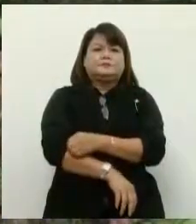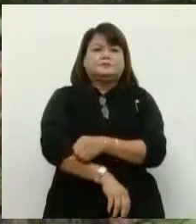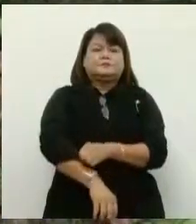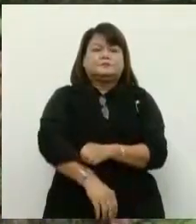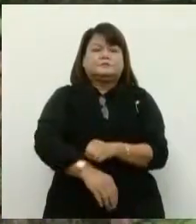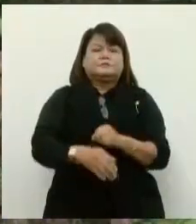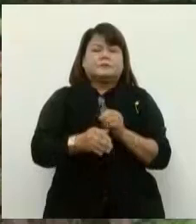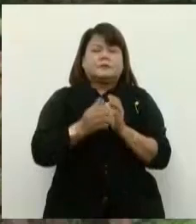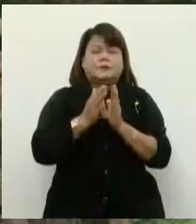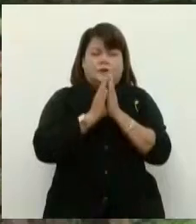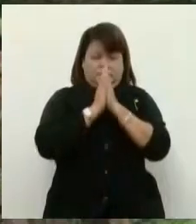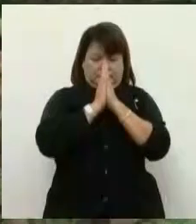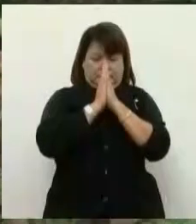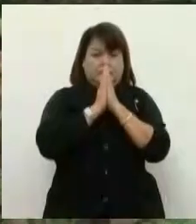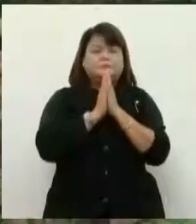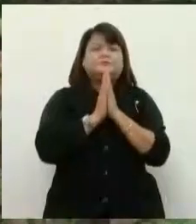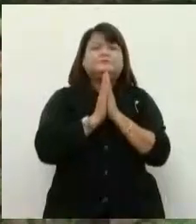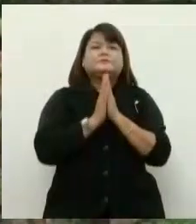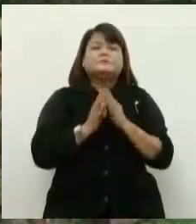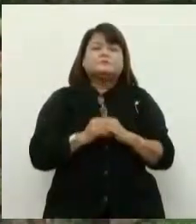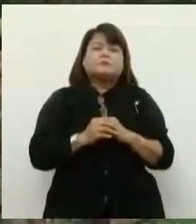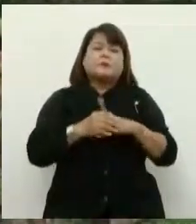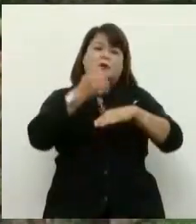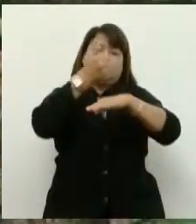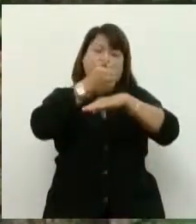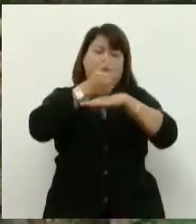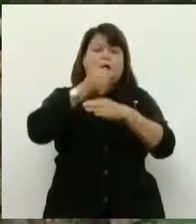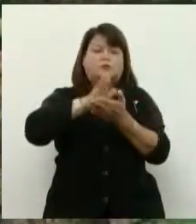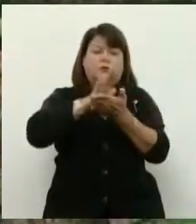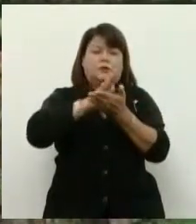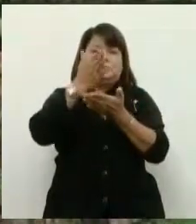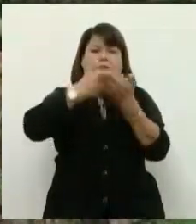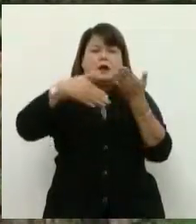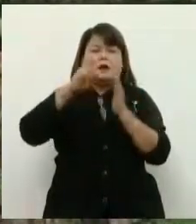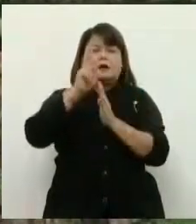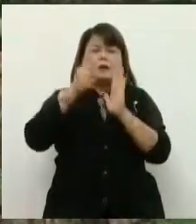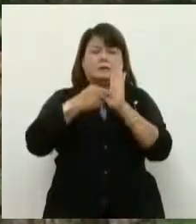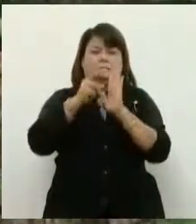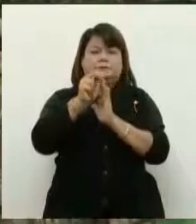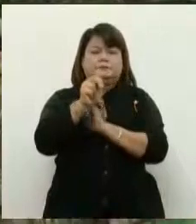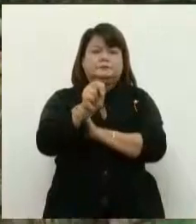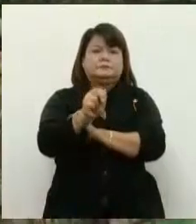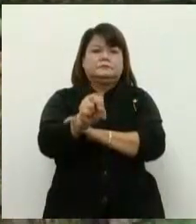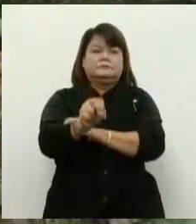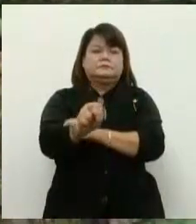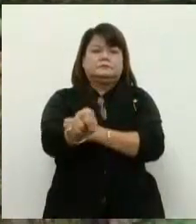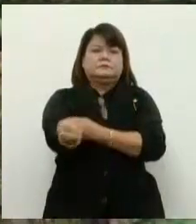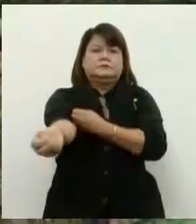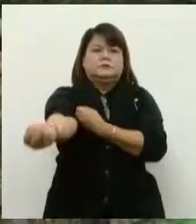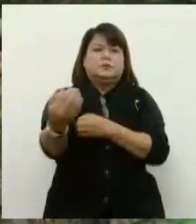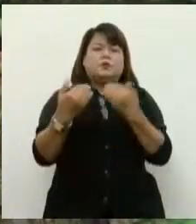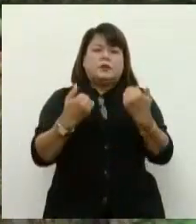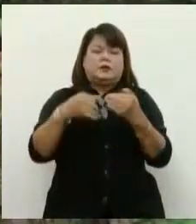สวัสดีครับกับผมนายกิติชัยชัยสอนผู้อำนวยการโรงเรียนบางขันวิทยาวันนี้เรามาอยู่กันในพื้น